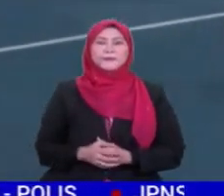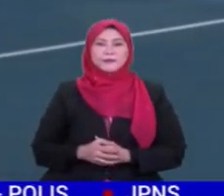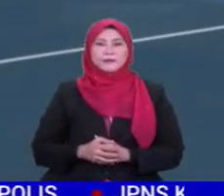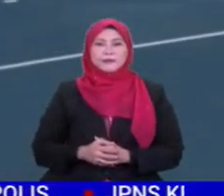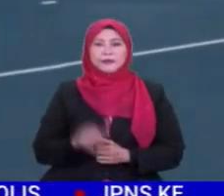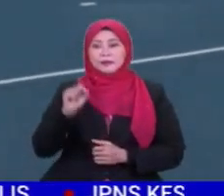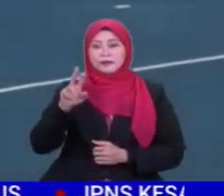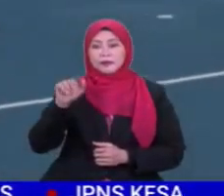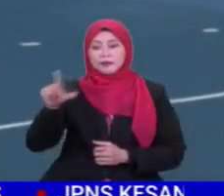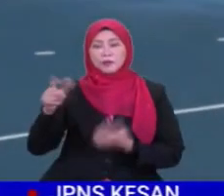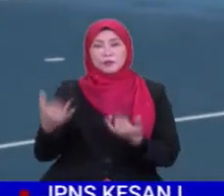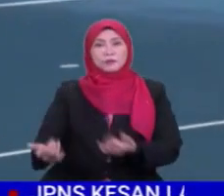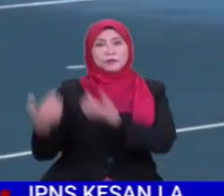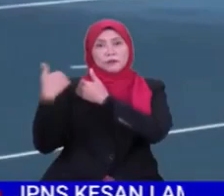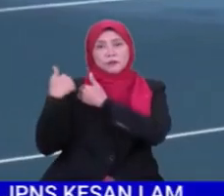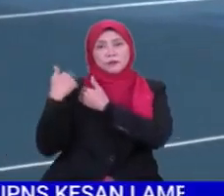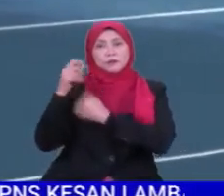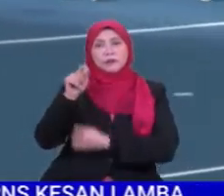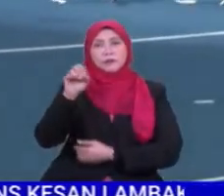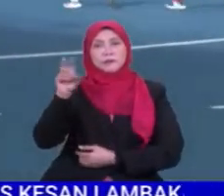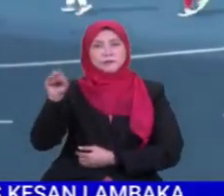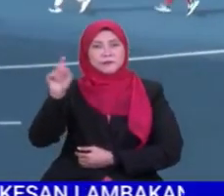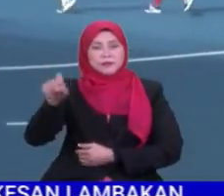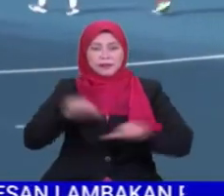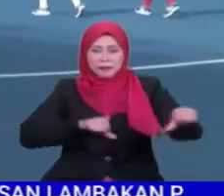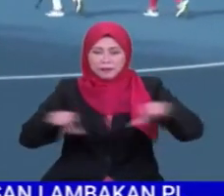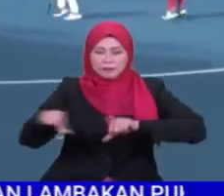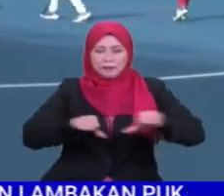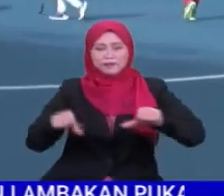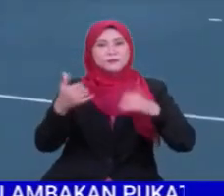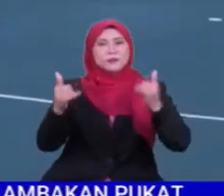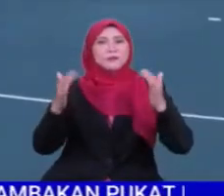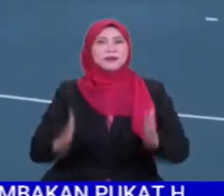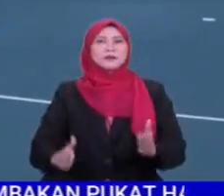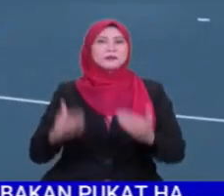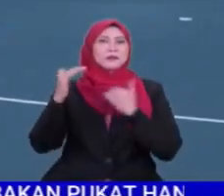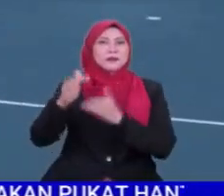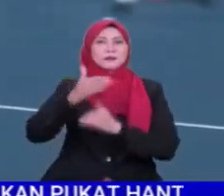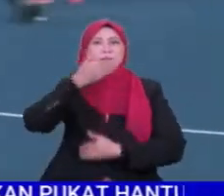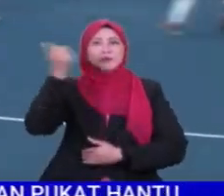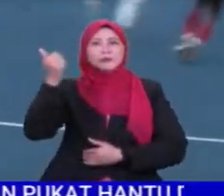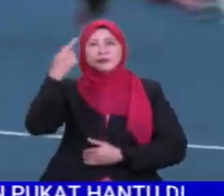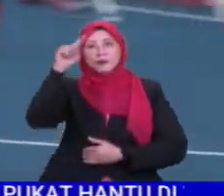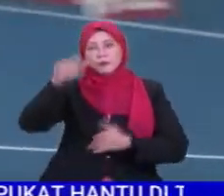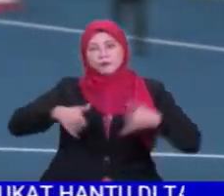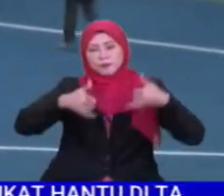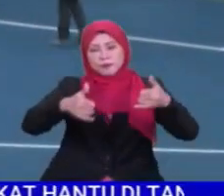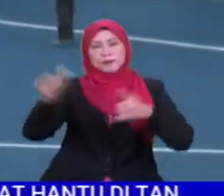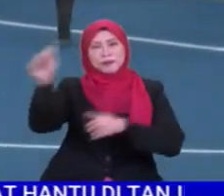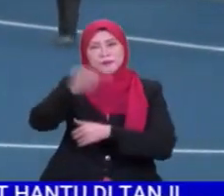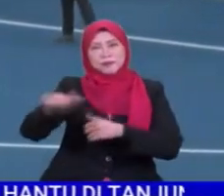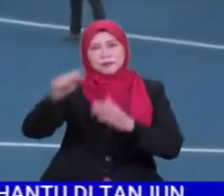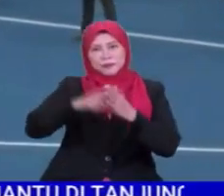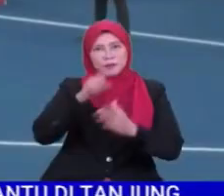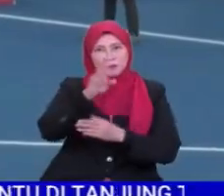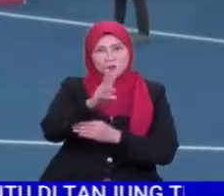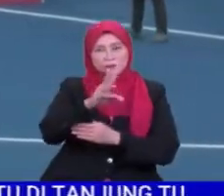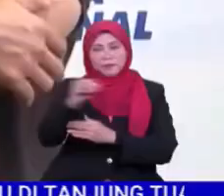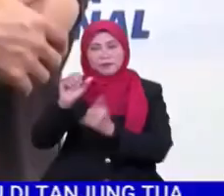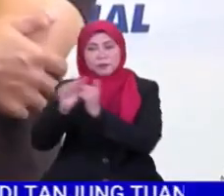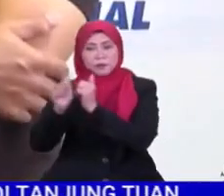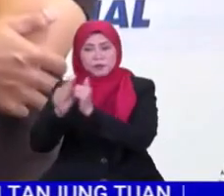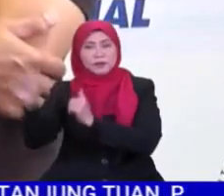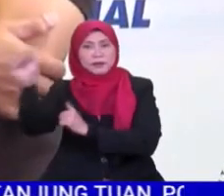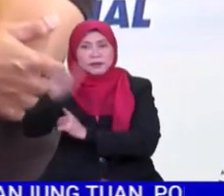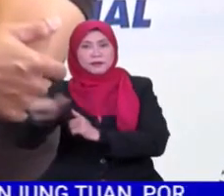Tambah Aru, tugas pertama Tom adalah memastikan kecergasan semua pemain berada di tahap terbaik menjelang Piala Asia pada Jun dan Sukan Asia yang